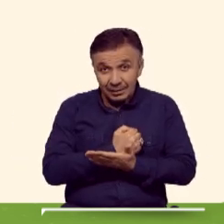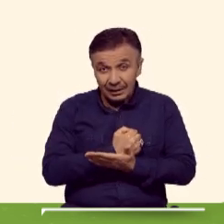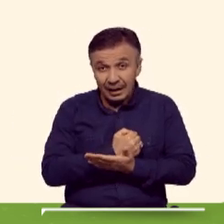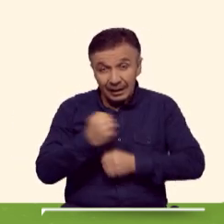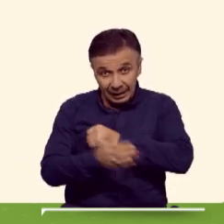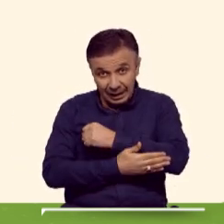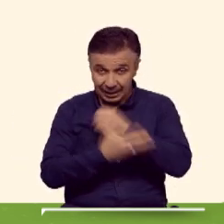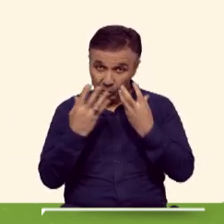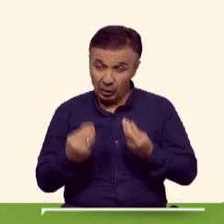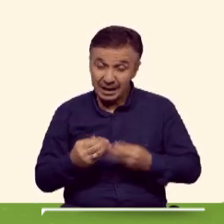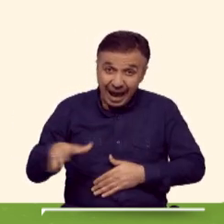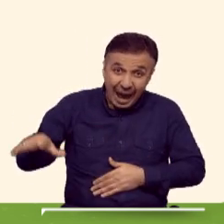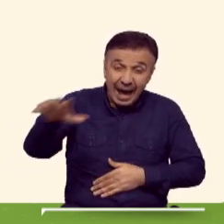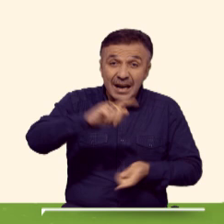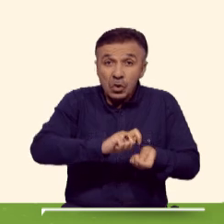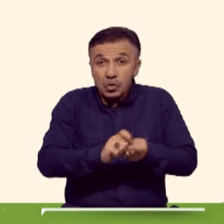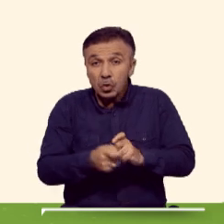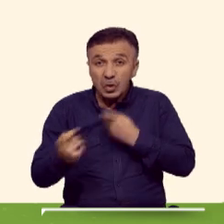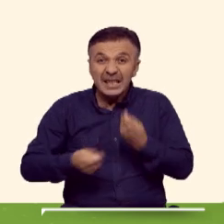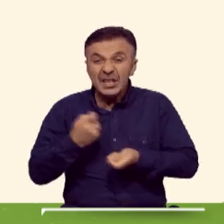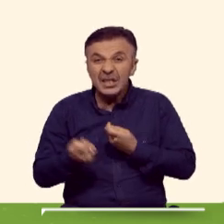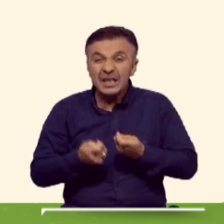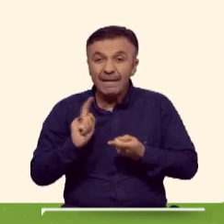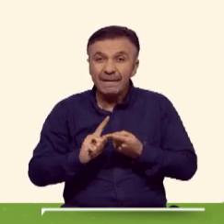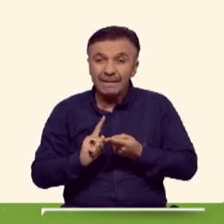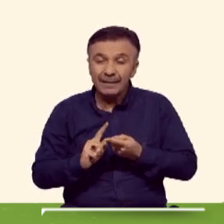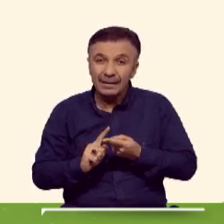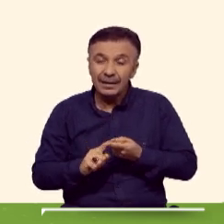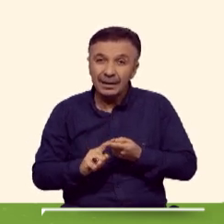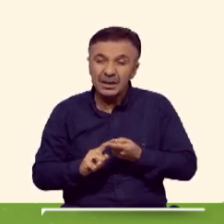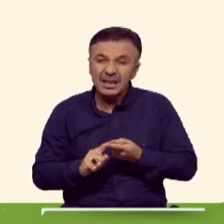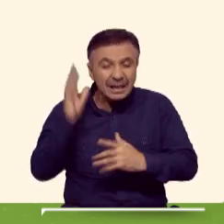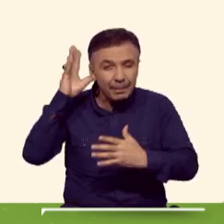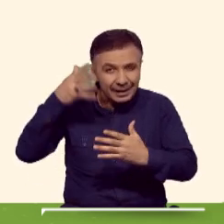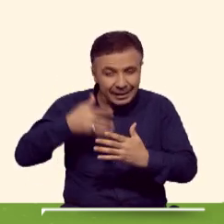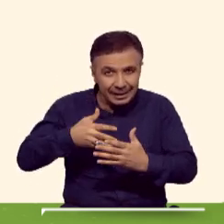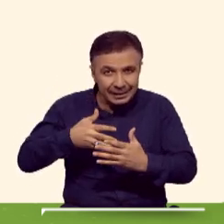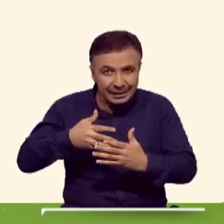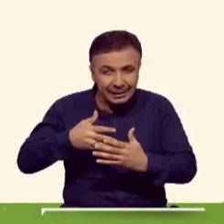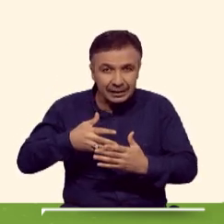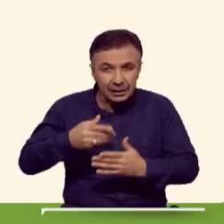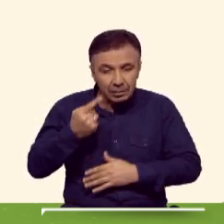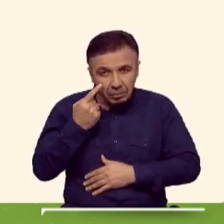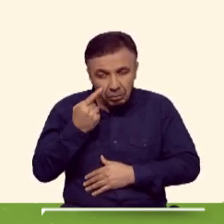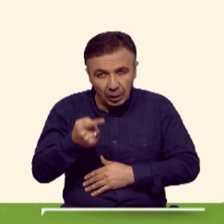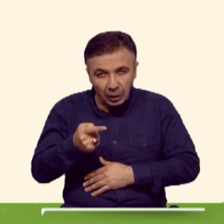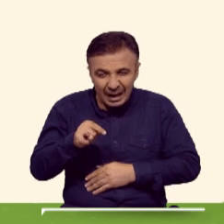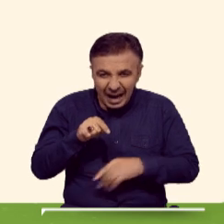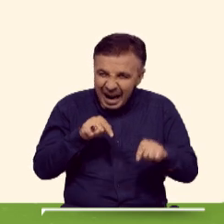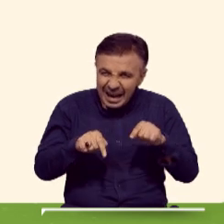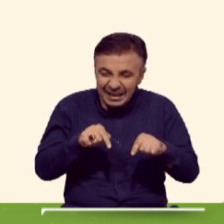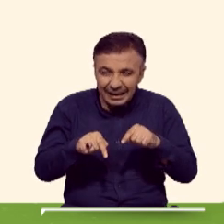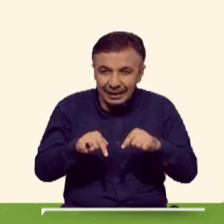sağlayan her türlü iş ve davranış ibadettir. Buna göre